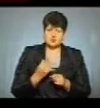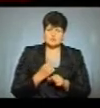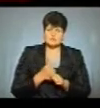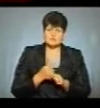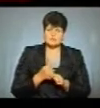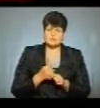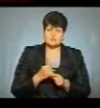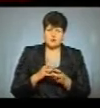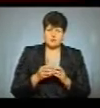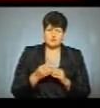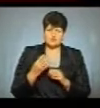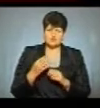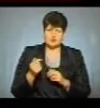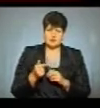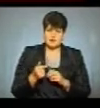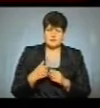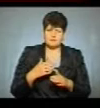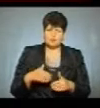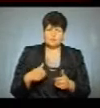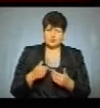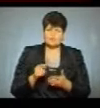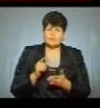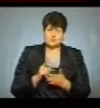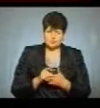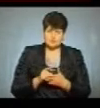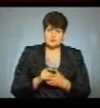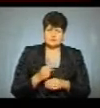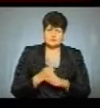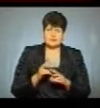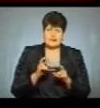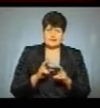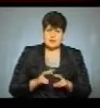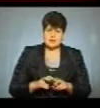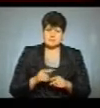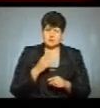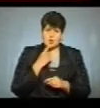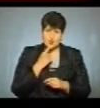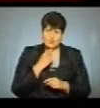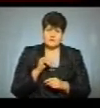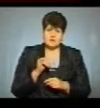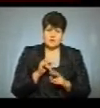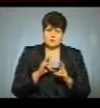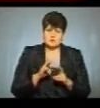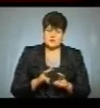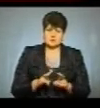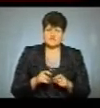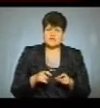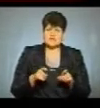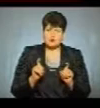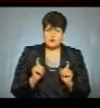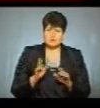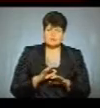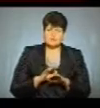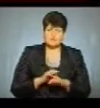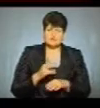заклали 40 гривень. Ми пропонуємо обов'язково пройти аналіз крові і обстеження в гінеколога, який